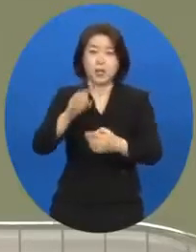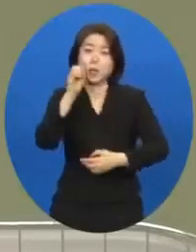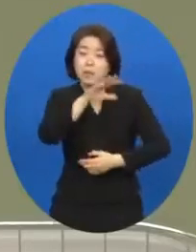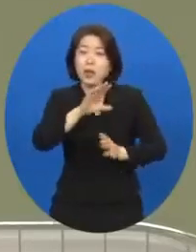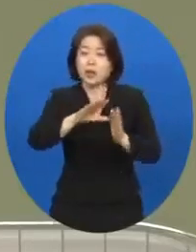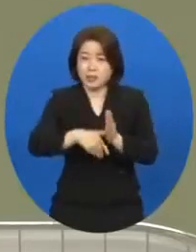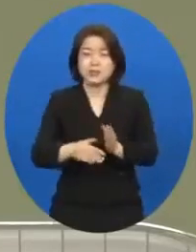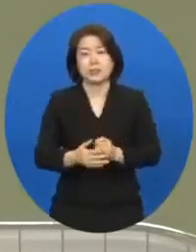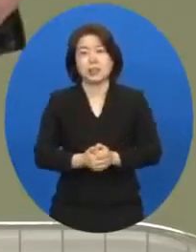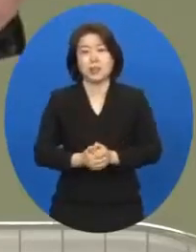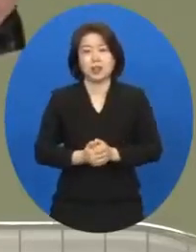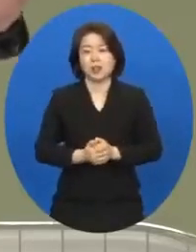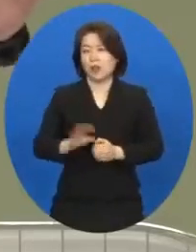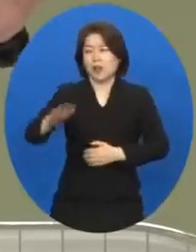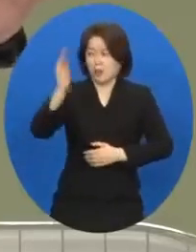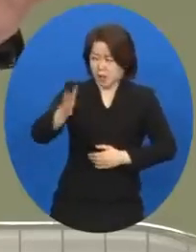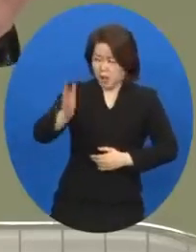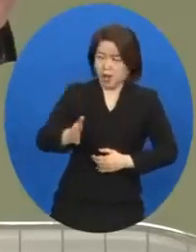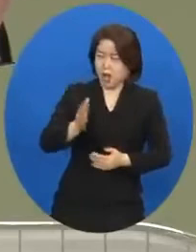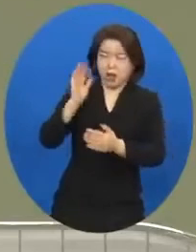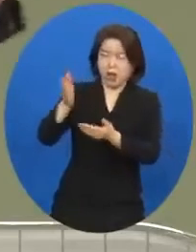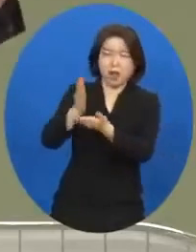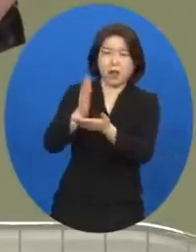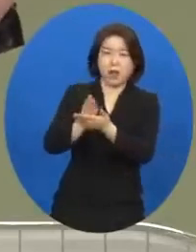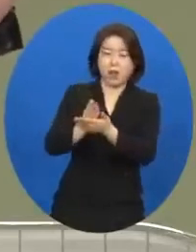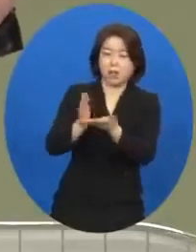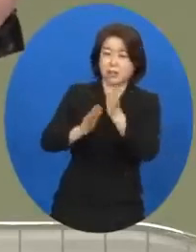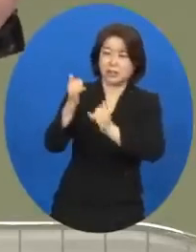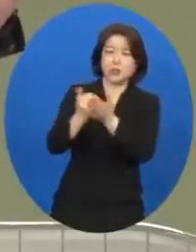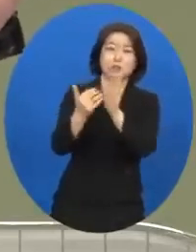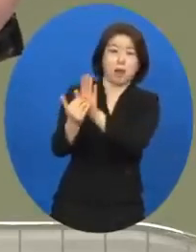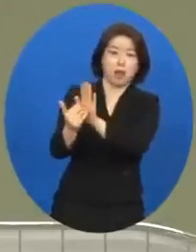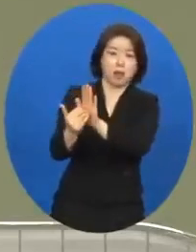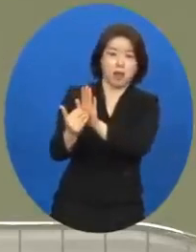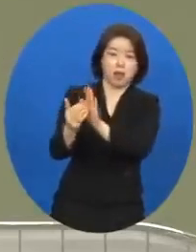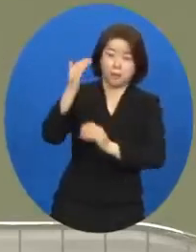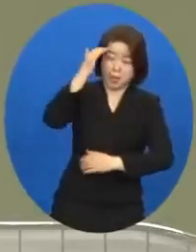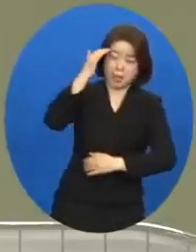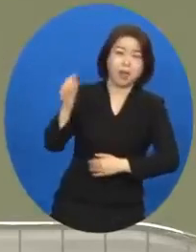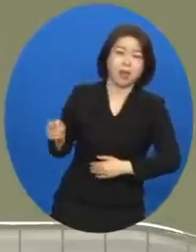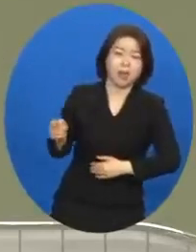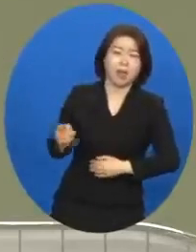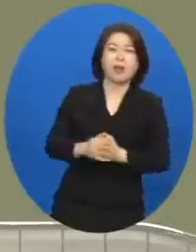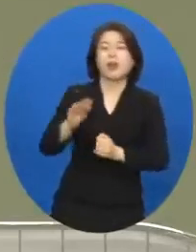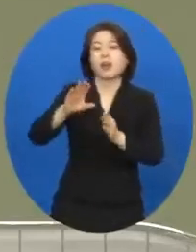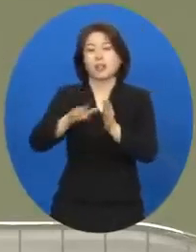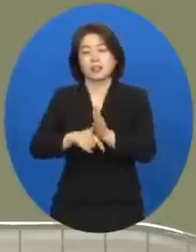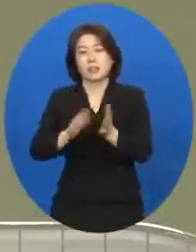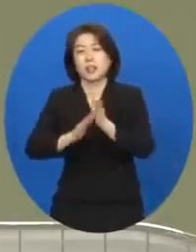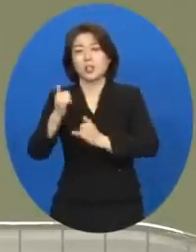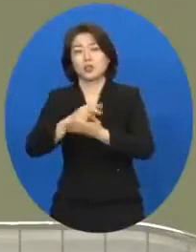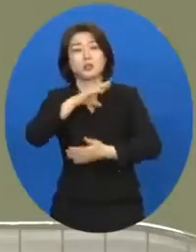때 그리 마옵소서 하고 예수님을 가로막습니다. 그때 예수님께서